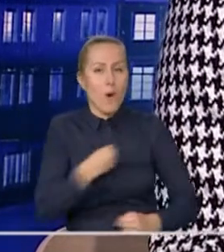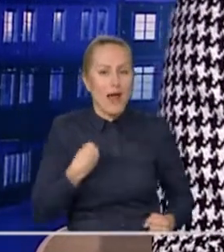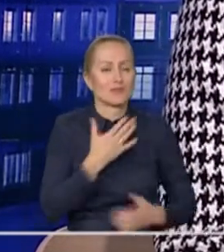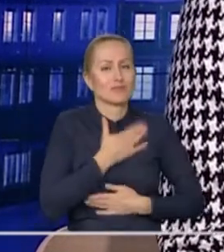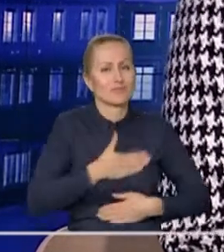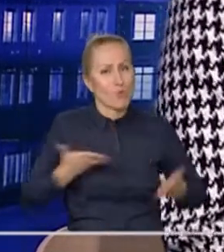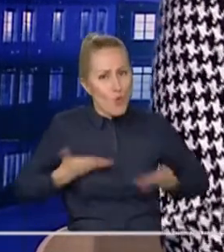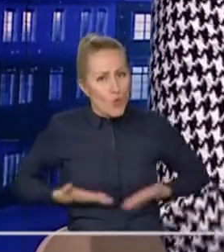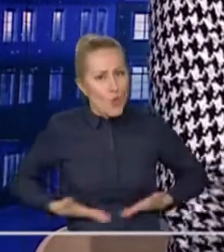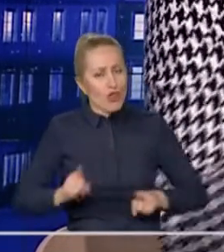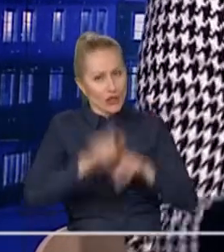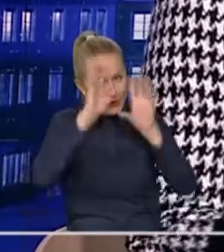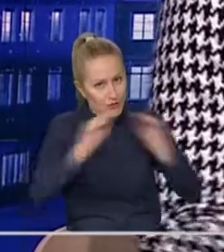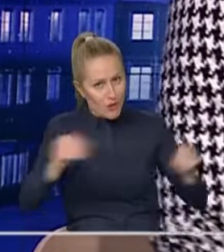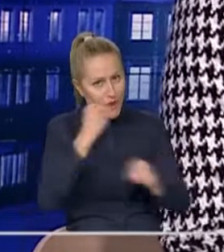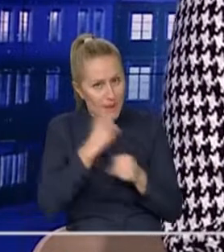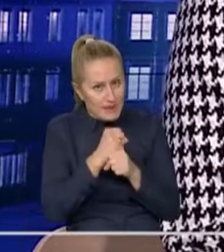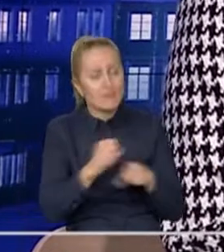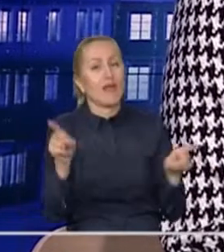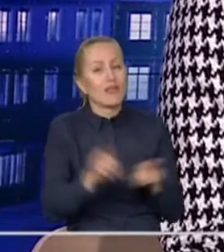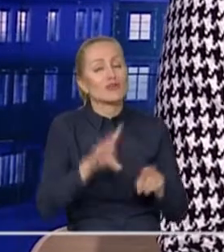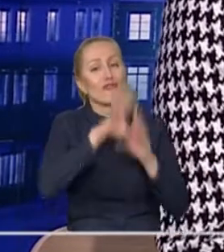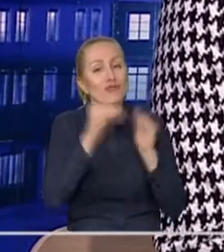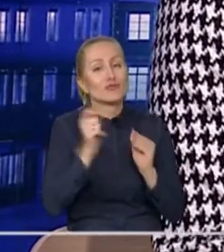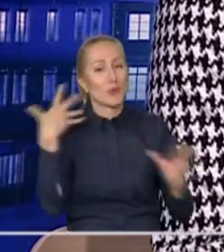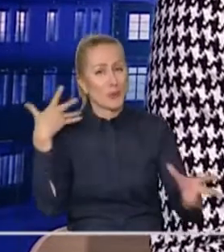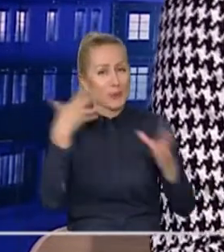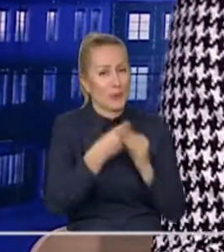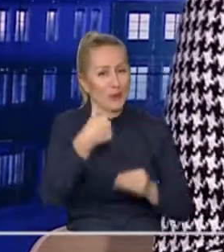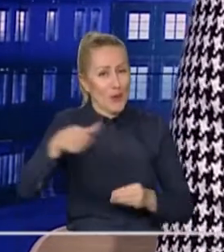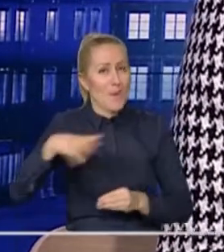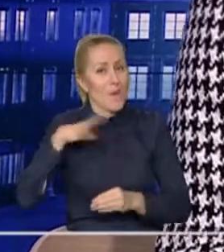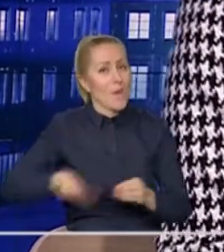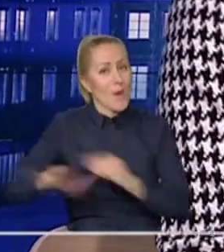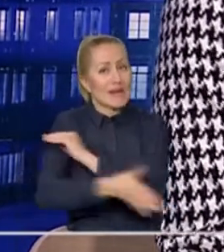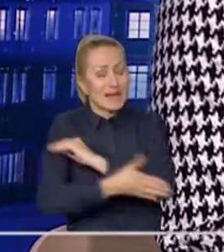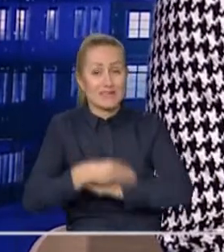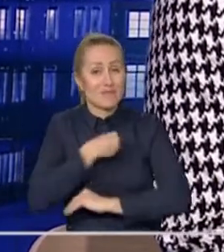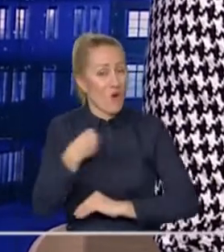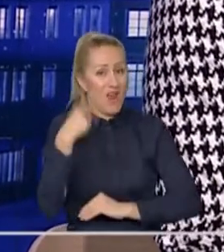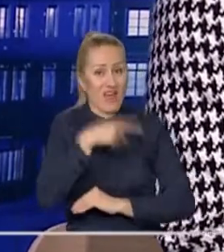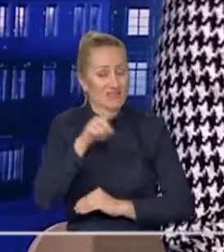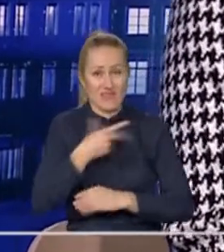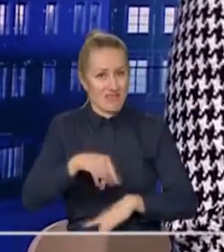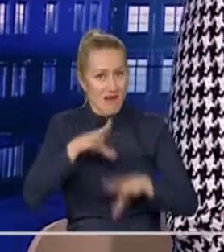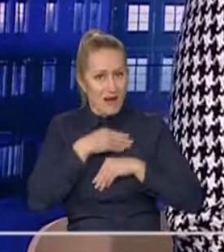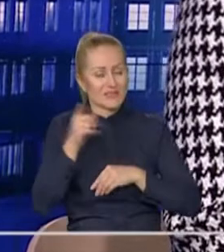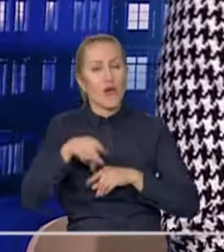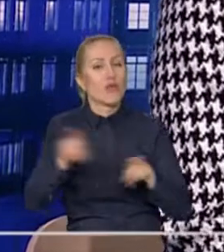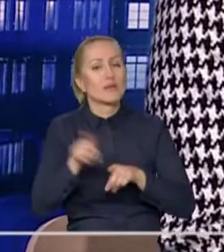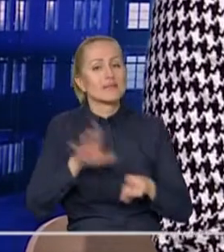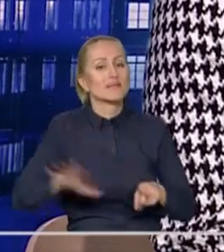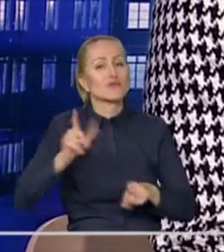mundur i szanują ich pracę, a więc to wszystko, co się działo w ostatnich tygodniach na granicy, też nie jest przez Polaków akceptowane, to znaczy